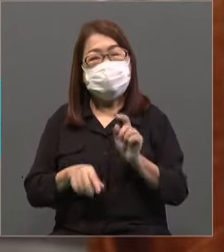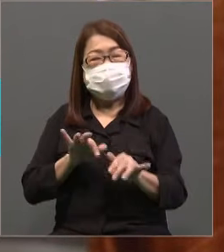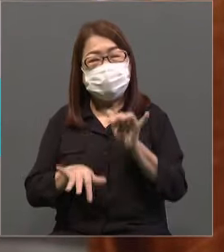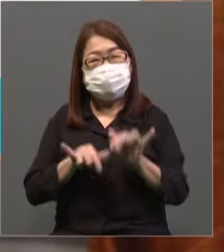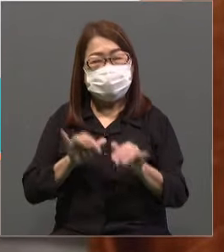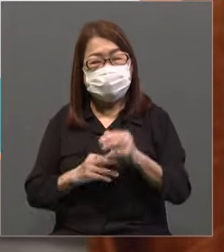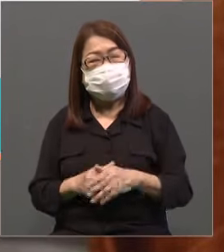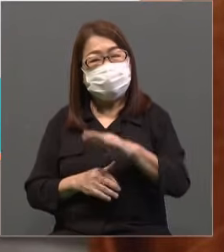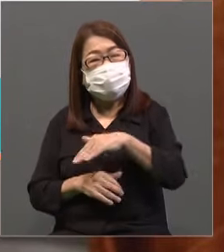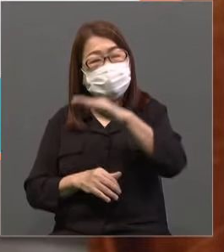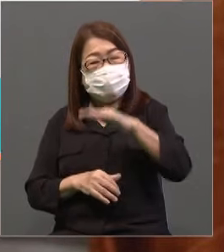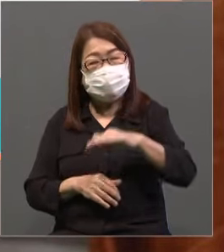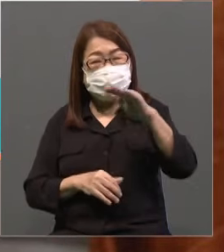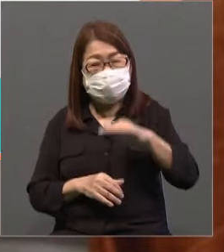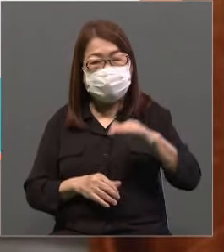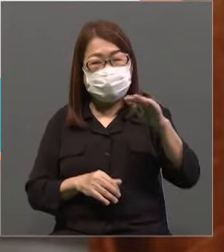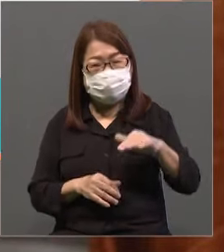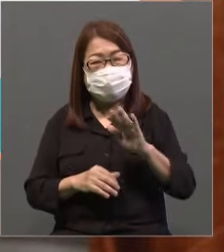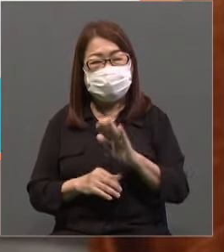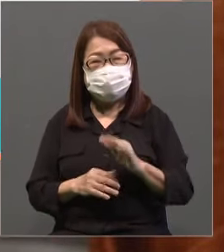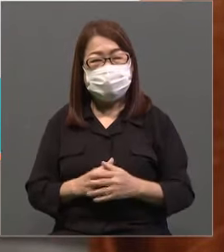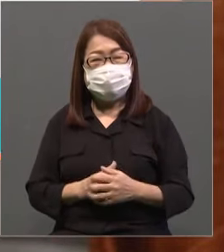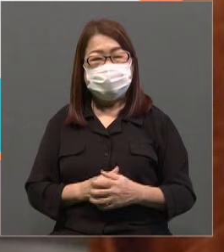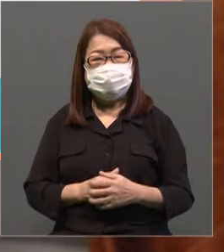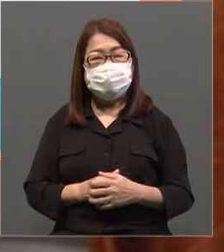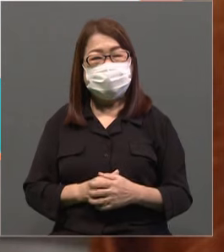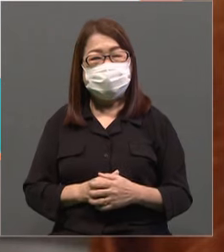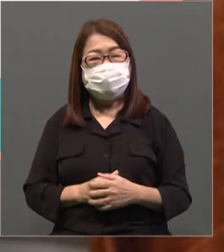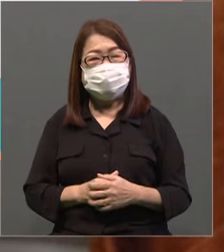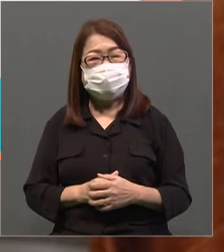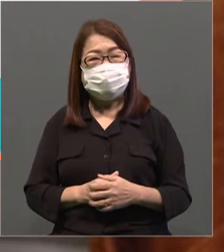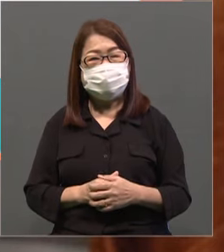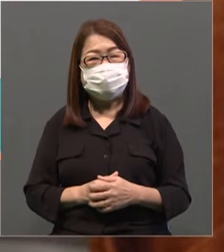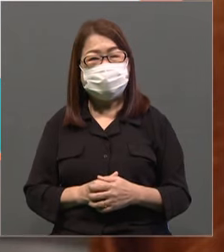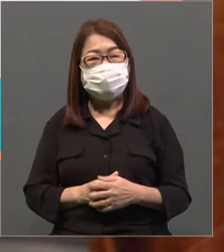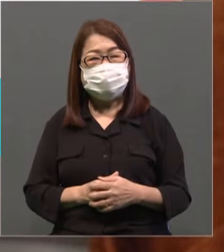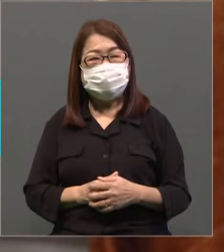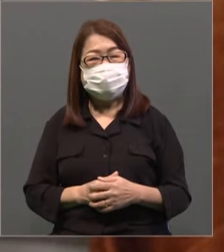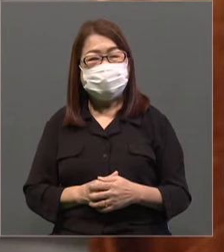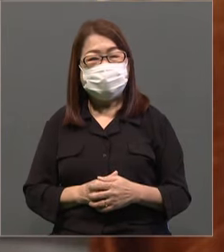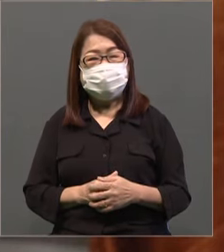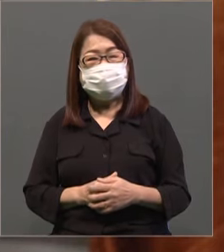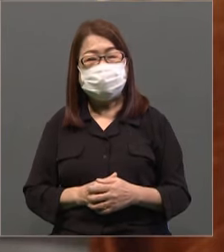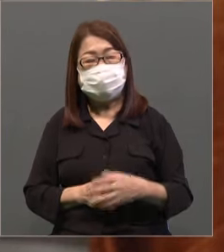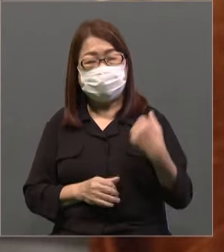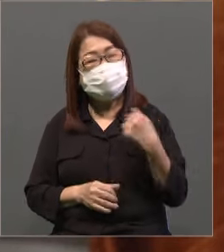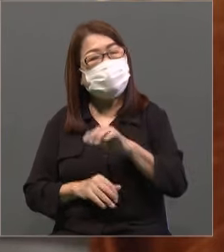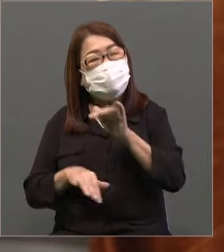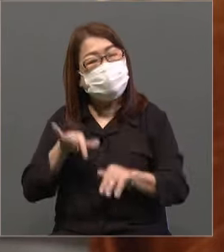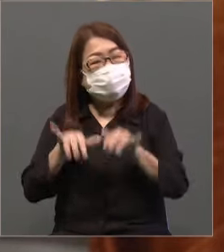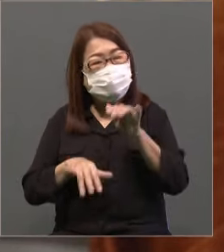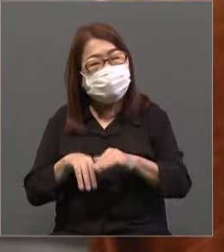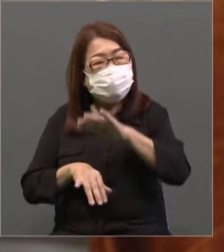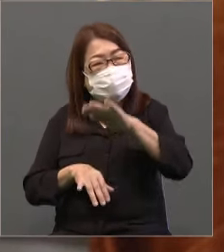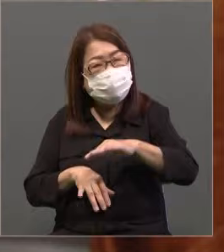โซโซลาลาลาลาโซฟาฟาฟาฟามีเลเลเลเ